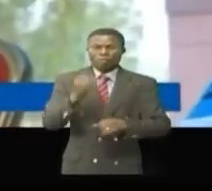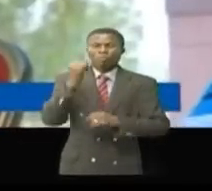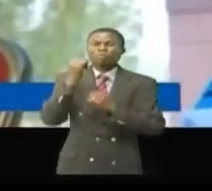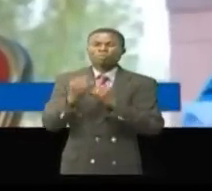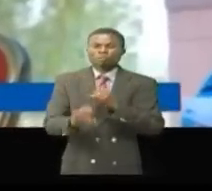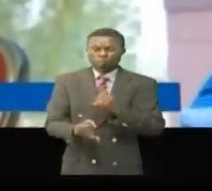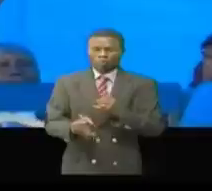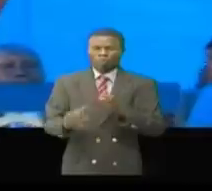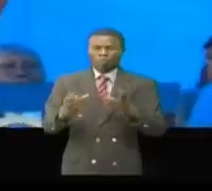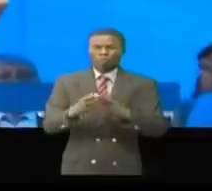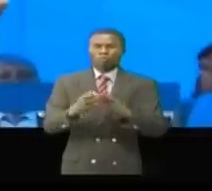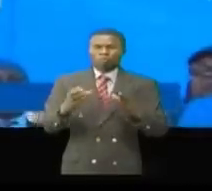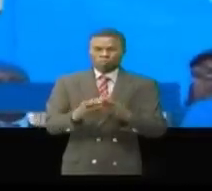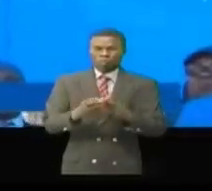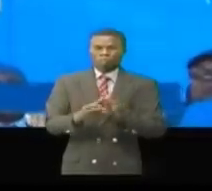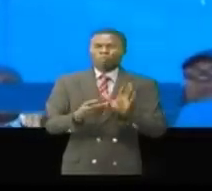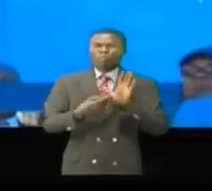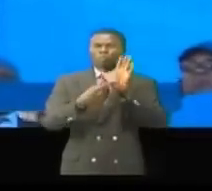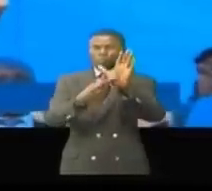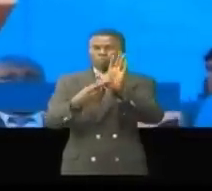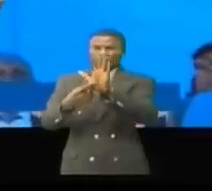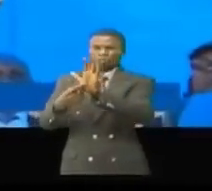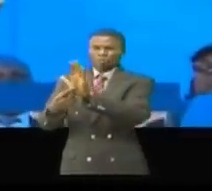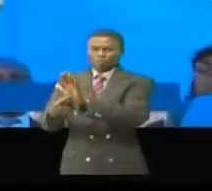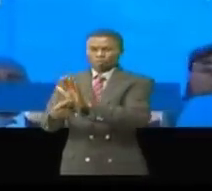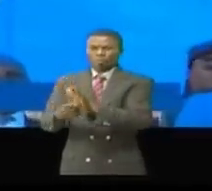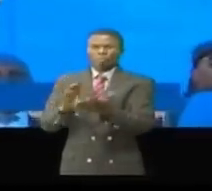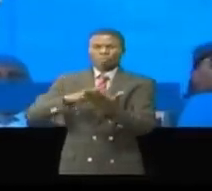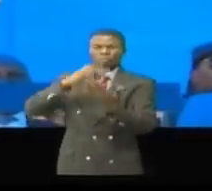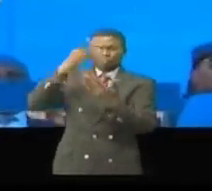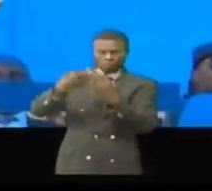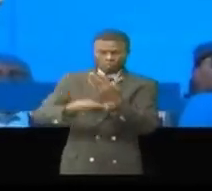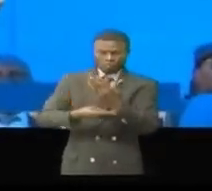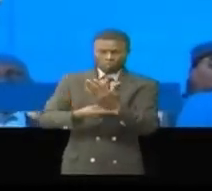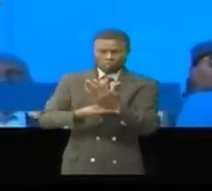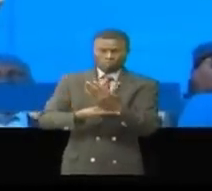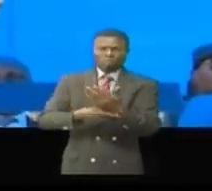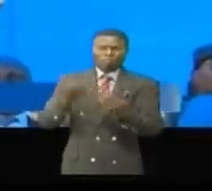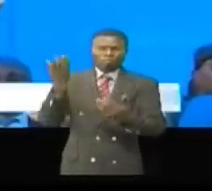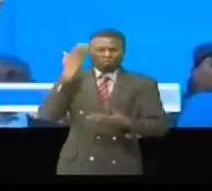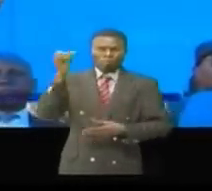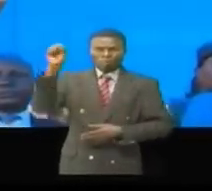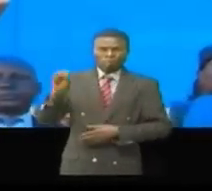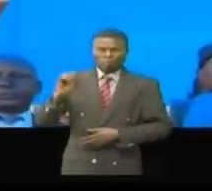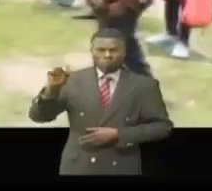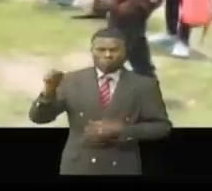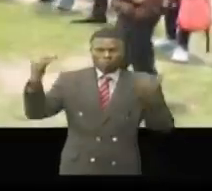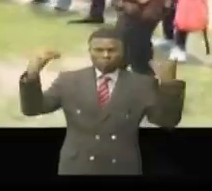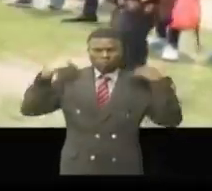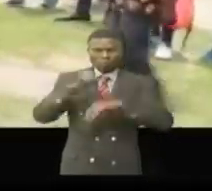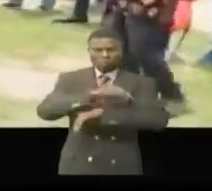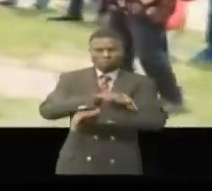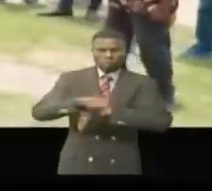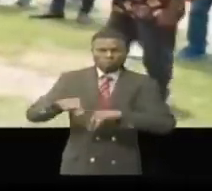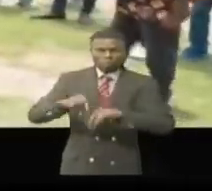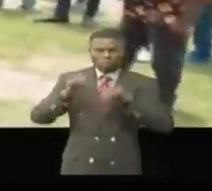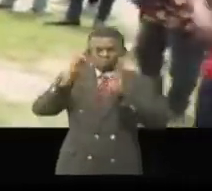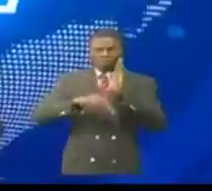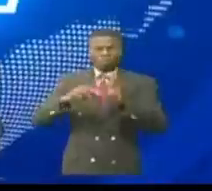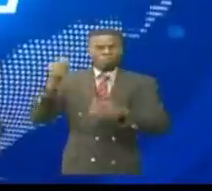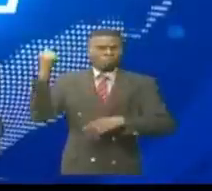clôturée avec la présentation du bilan fait par Simon Mabiala, chef du bureau de l'enseignement